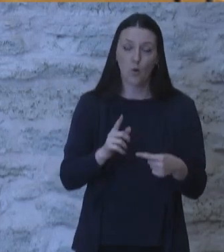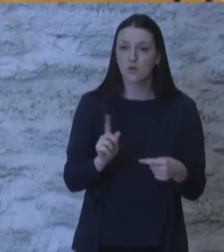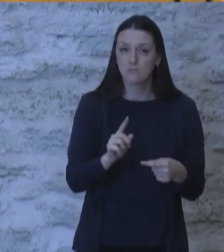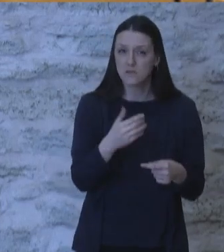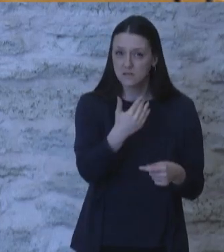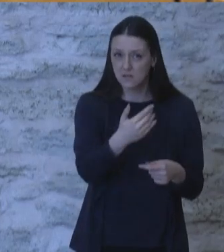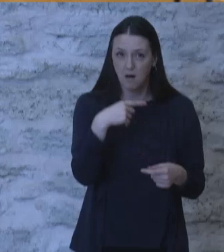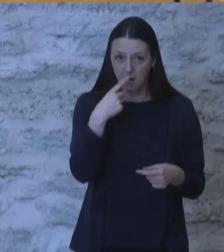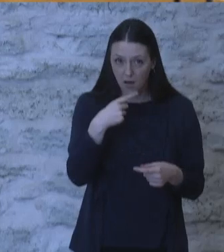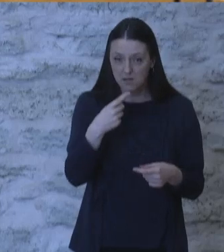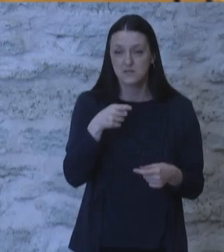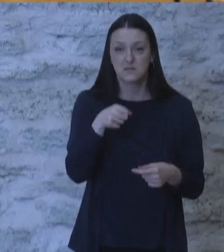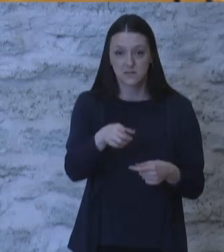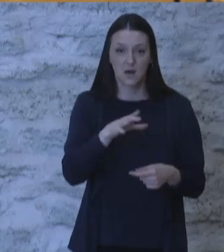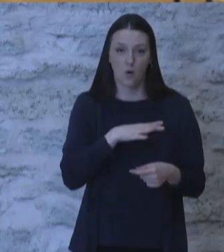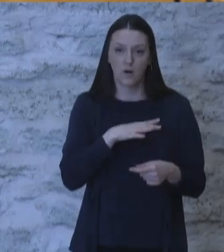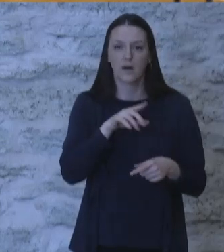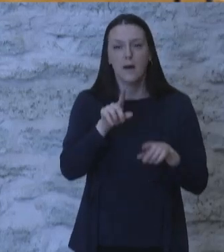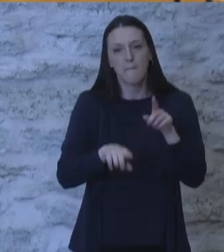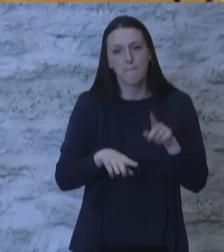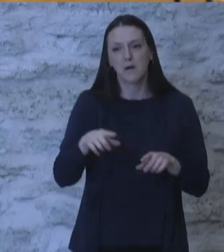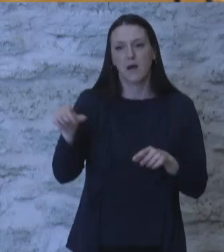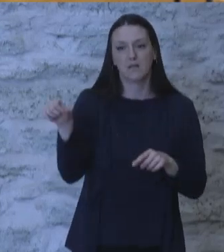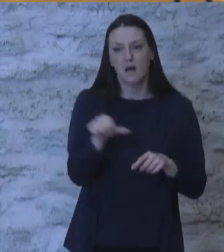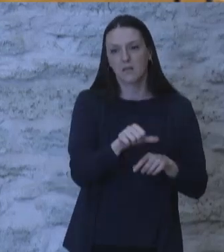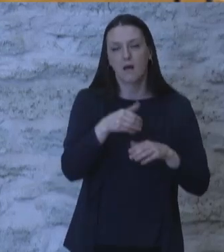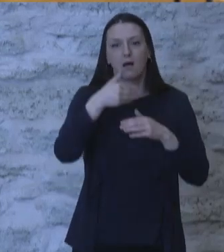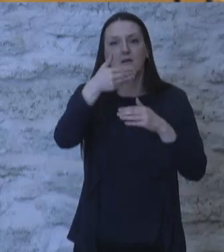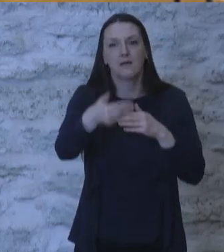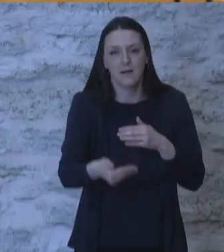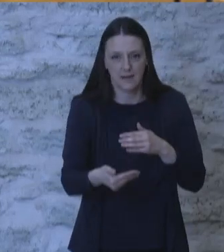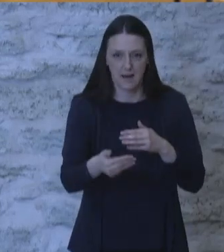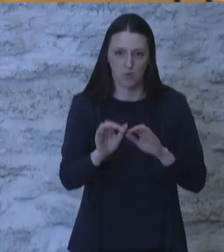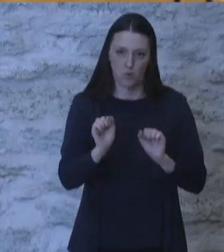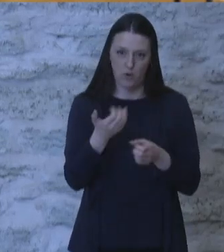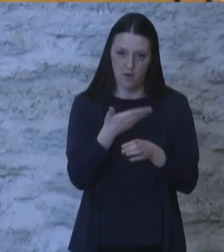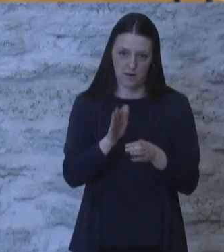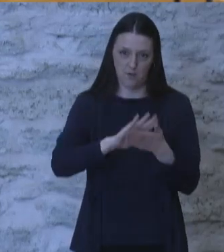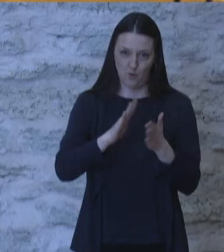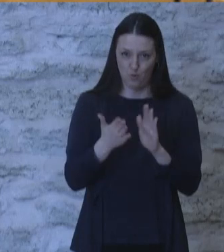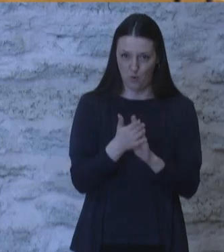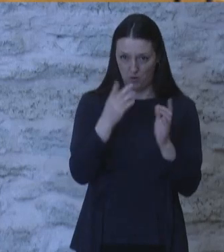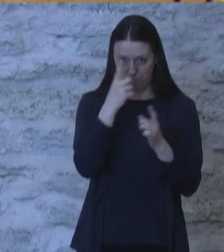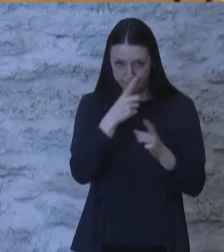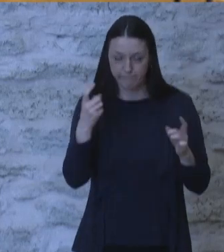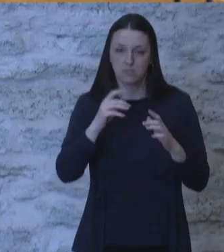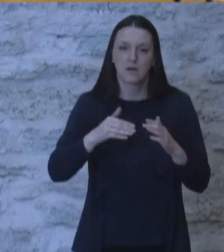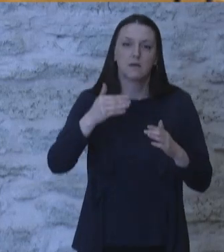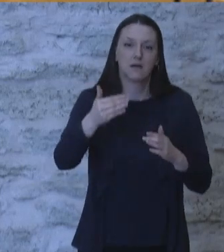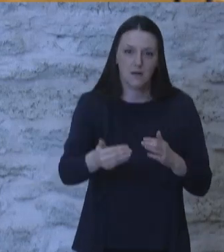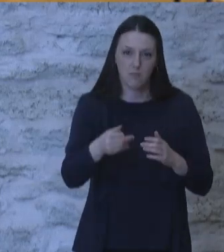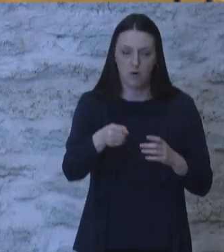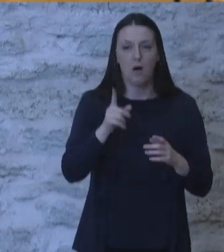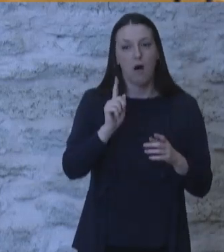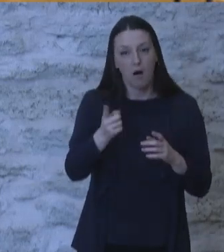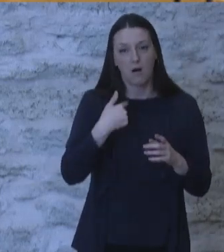mõned nädalat peale eriolukorra välja kuulutamist. Minu küsimus puudutas perioodi